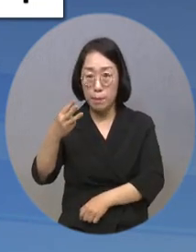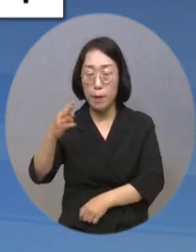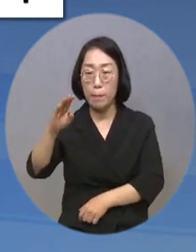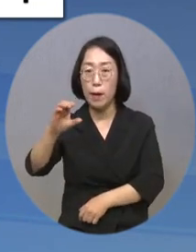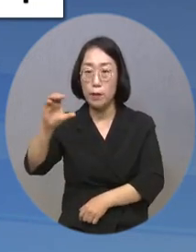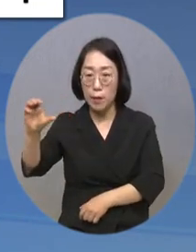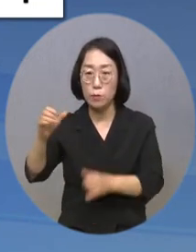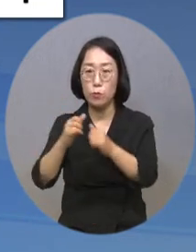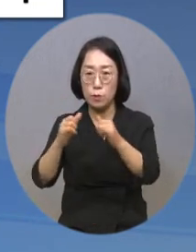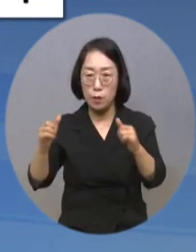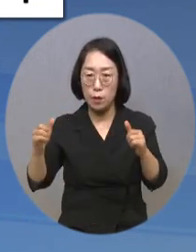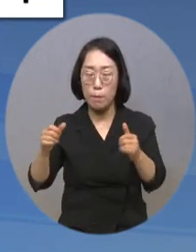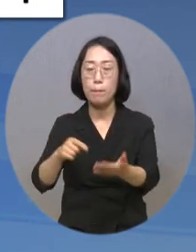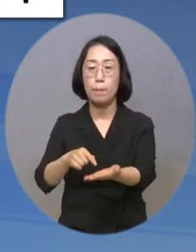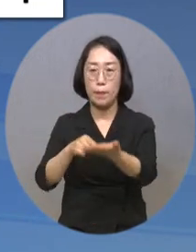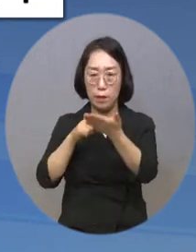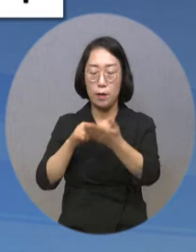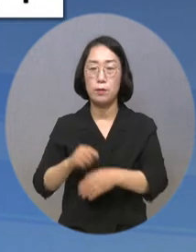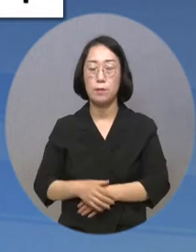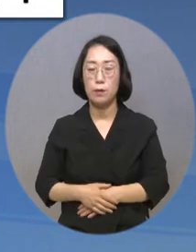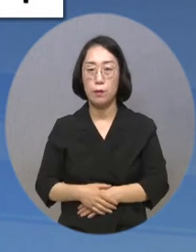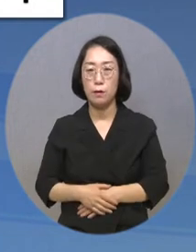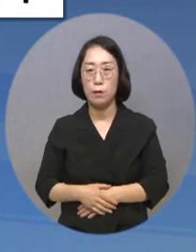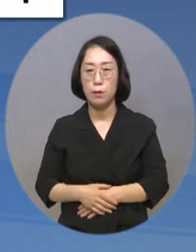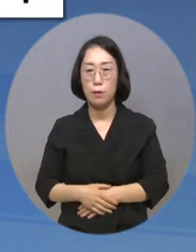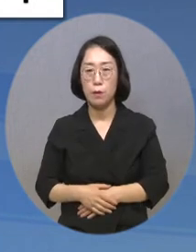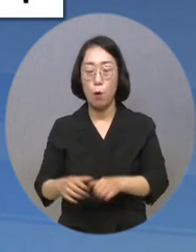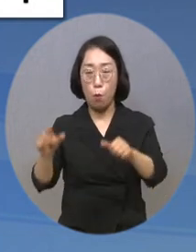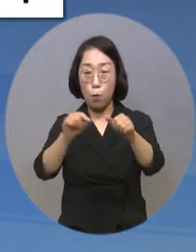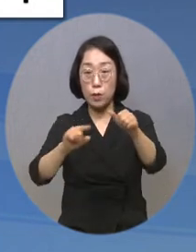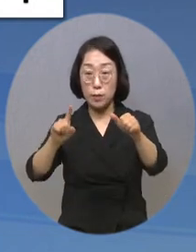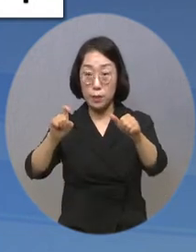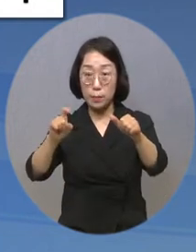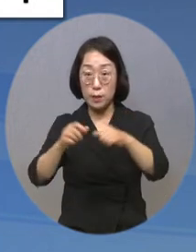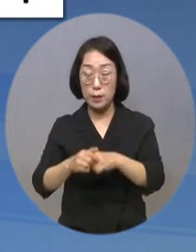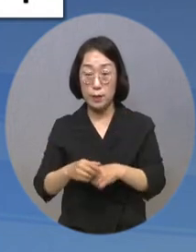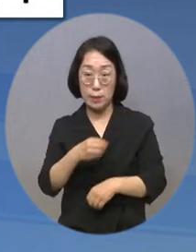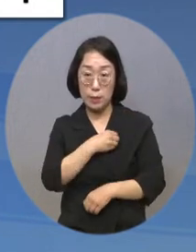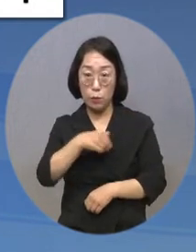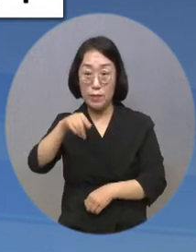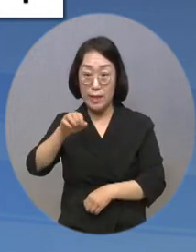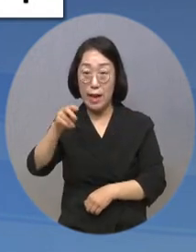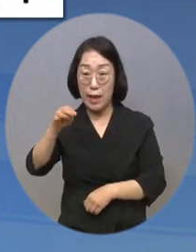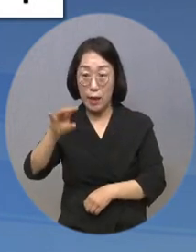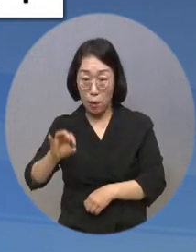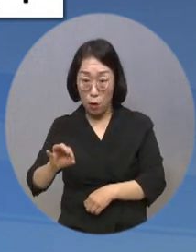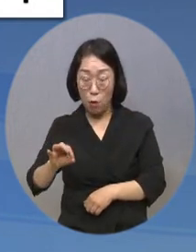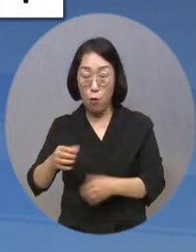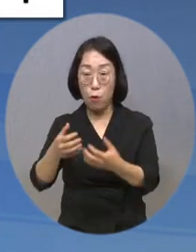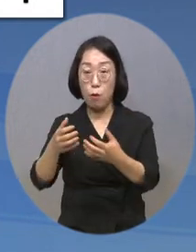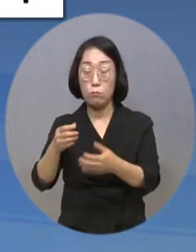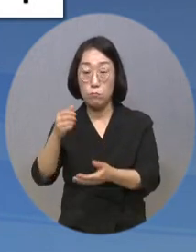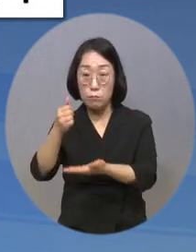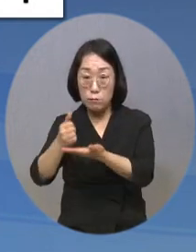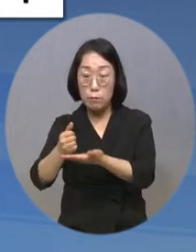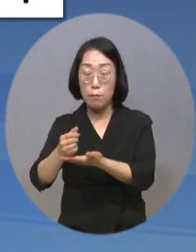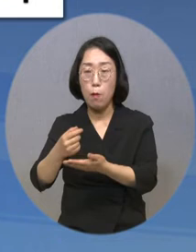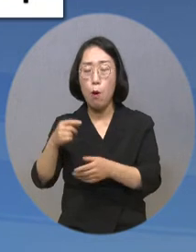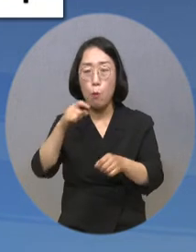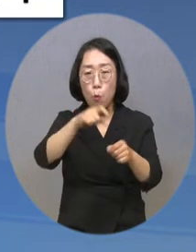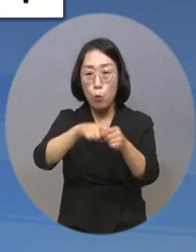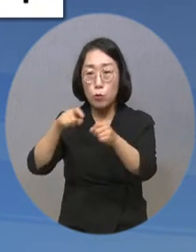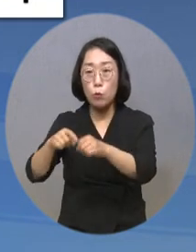1,345명에 달하는 것으로 조사됐습니다. 지난 11일 정의당 장혜영 의원은 목적이 다른 제도임에도